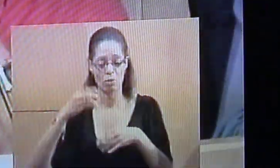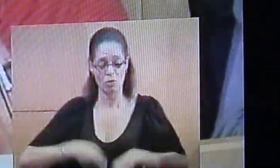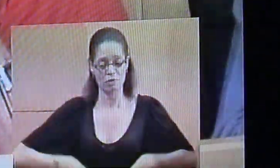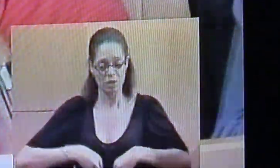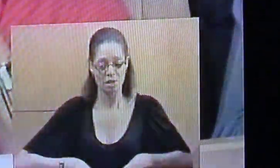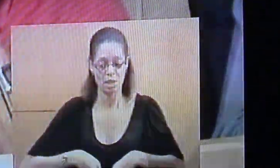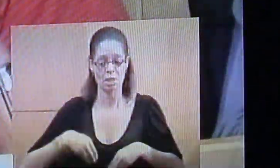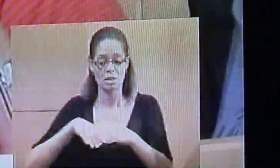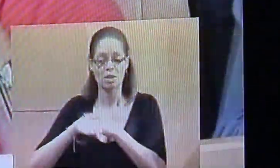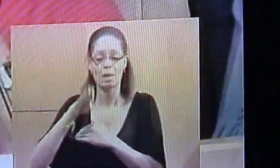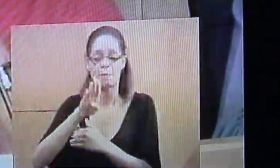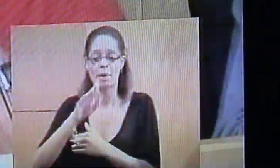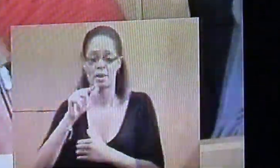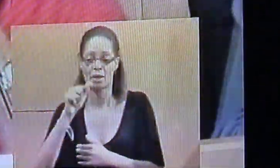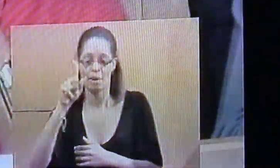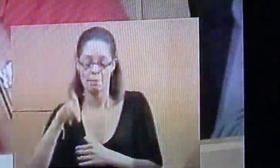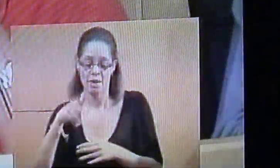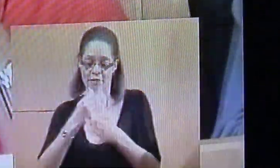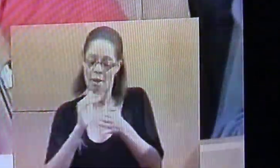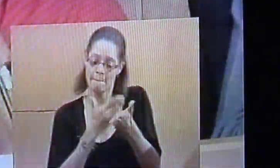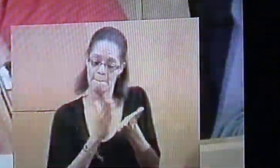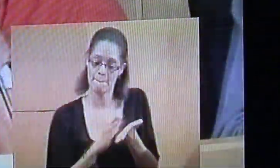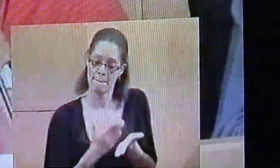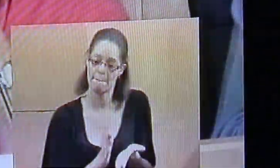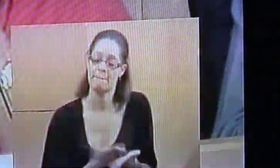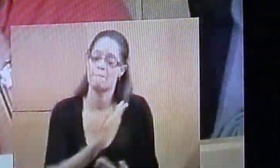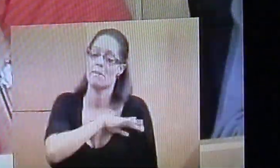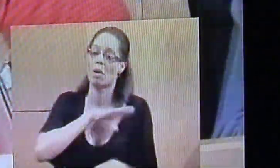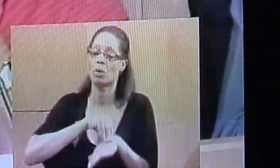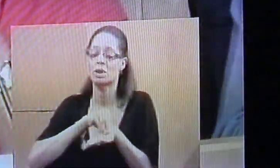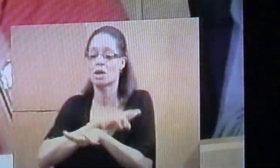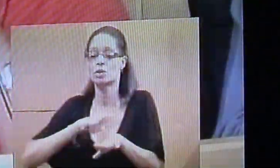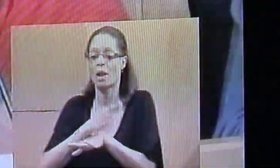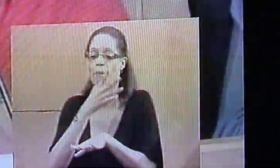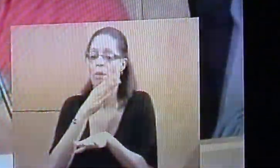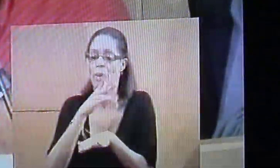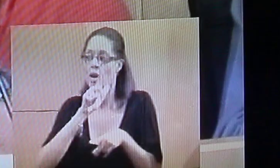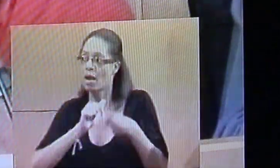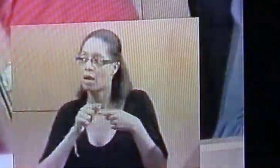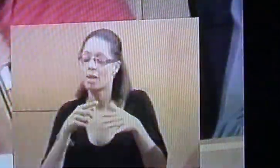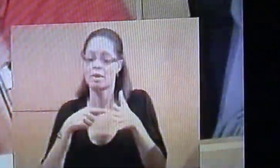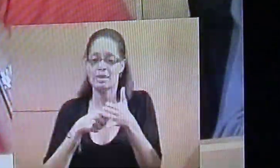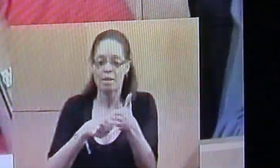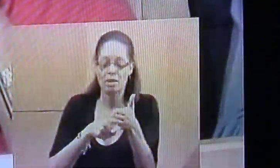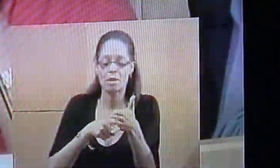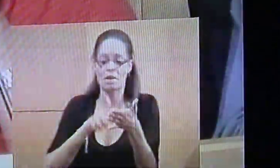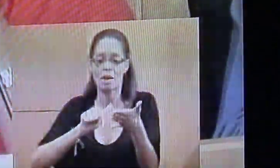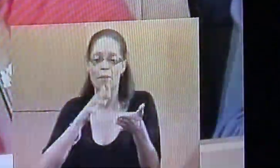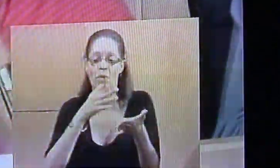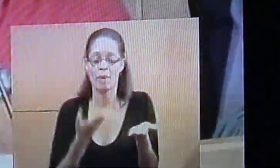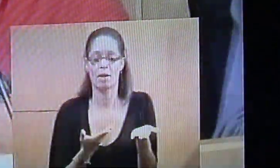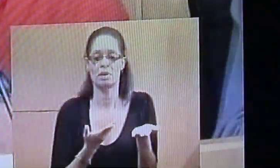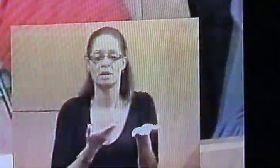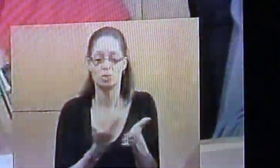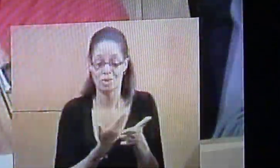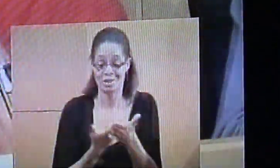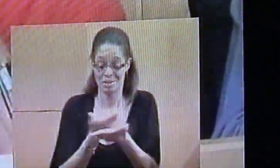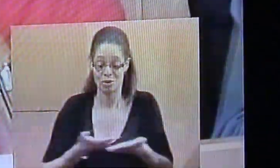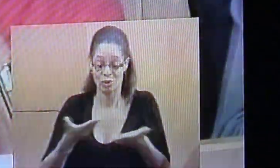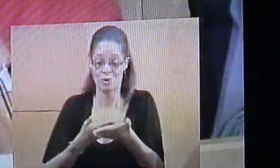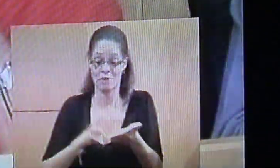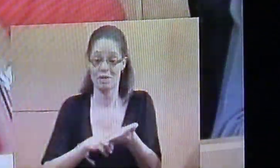du BTP qui ont été licenciés parce que la région ne pouvait pas honorer ses dettes. C'est ça la réalité.